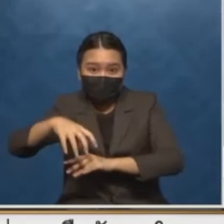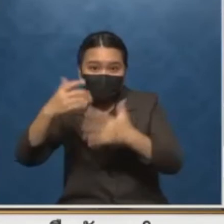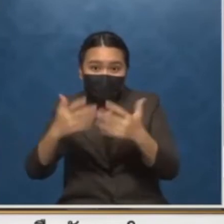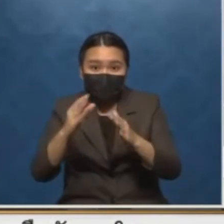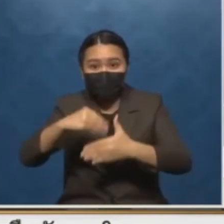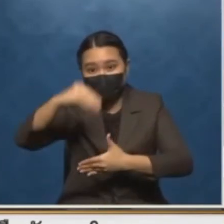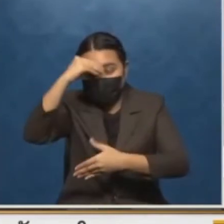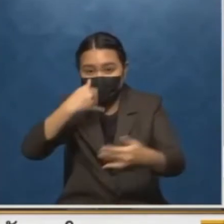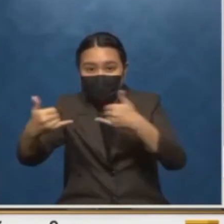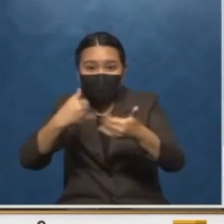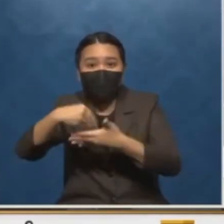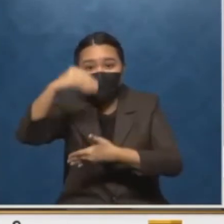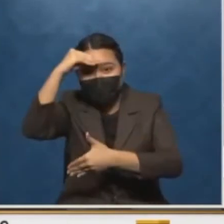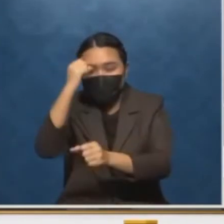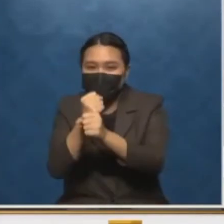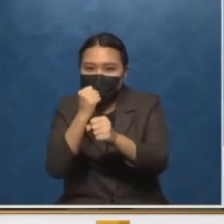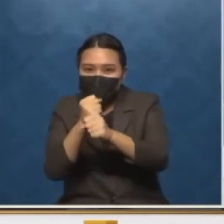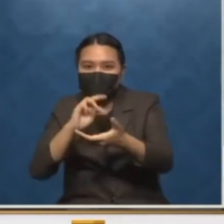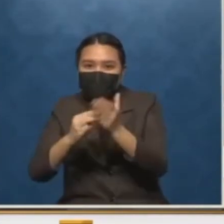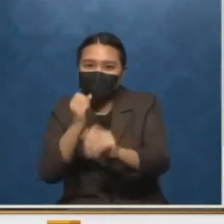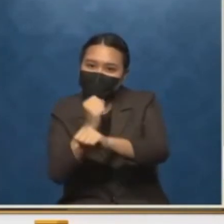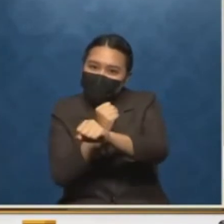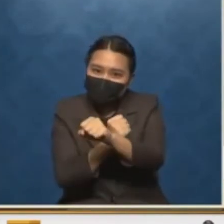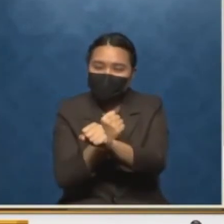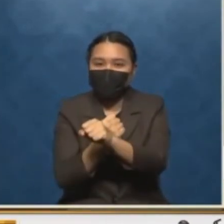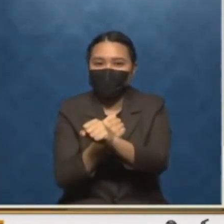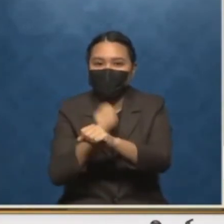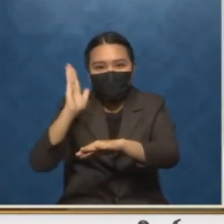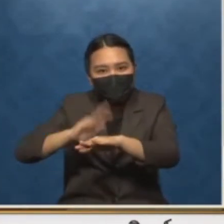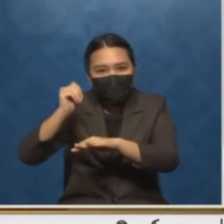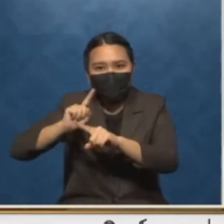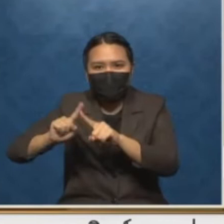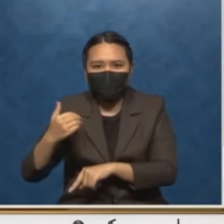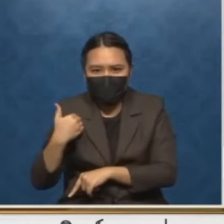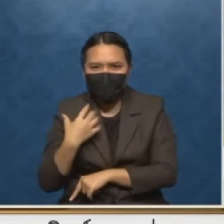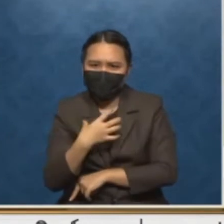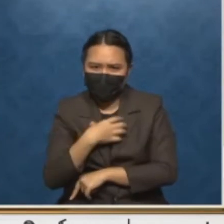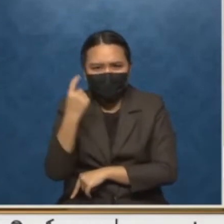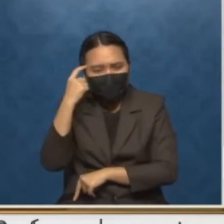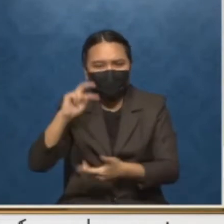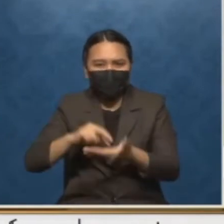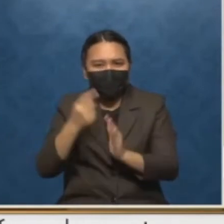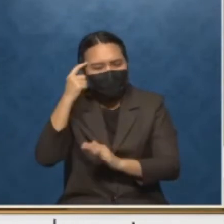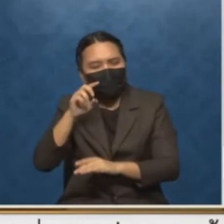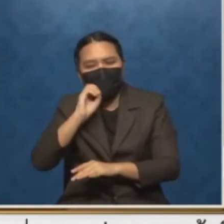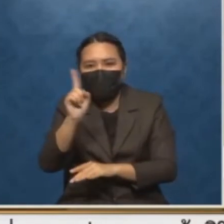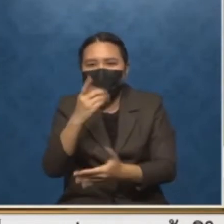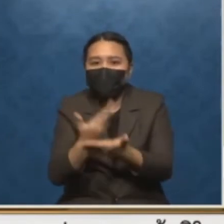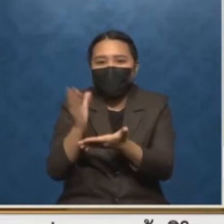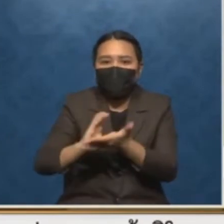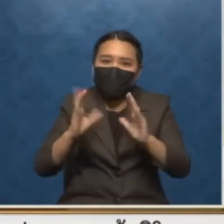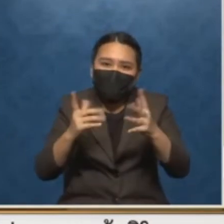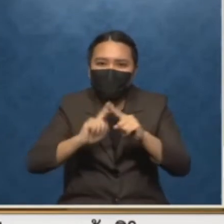ไรก็แล้วแต่ที่เราอยากจะได้เนี่ยเรายังคิดไหมแล้วผมนี่ไม่อยากให้คิดว่าไม่มีงบประมาณนะการผลิตค